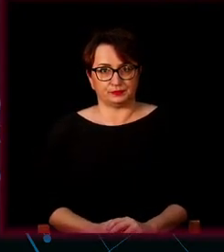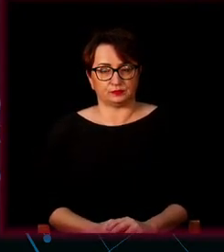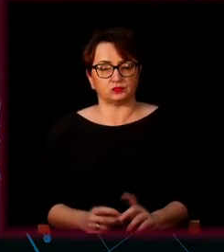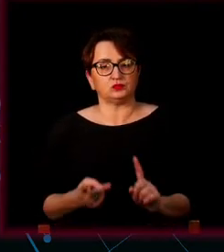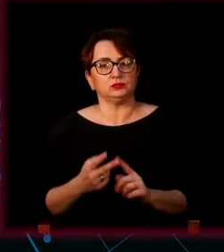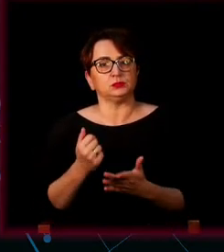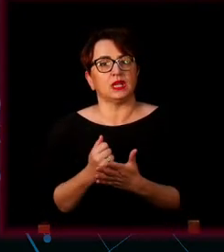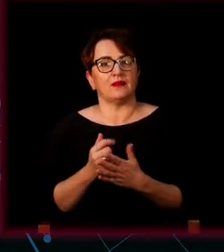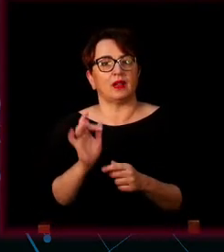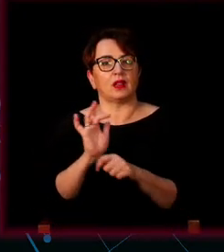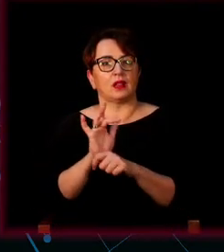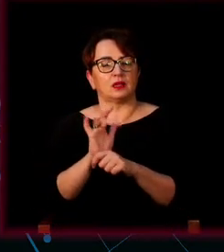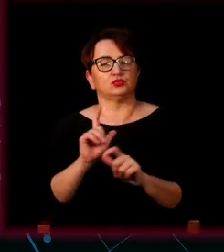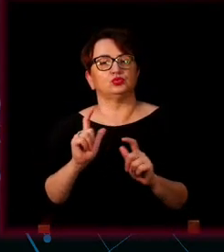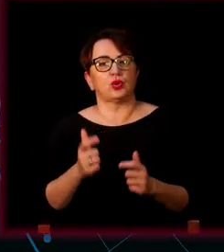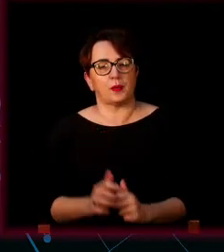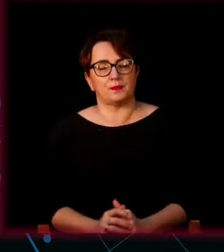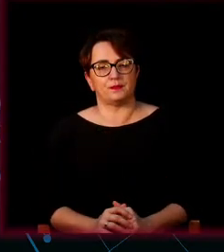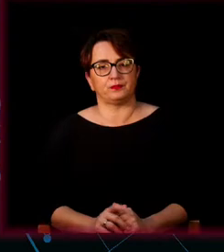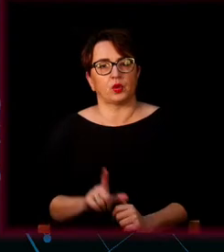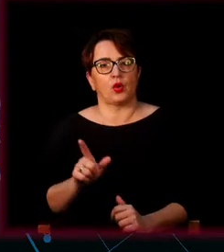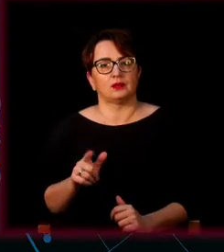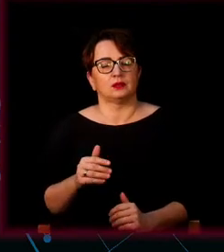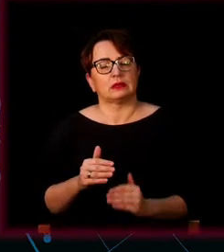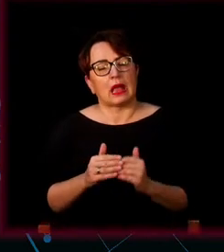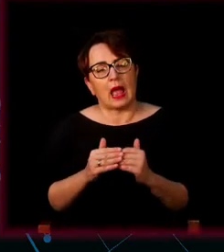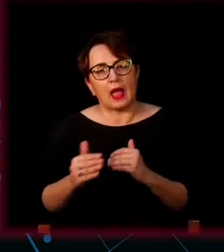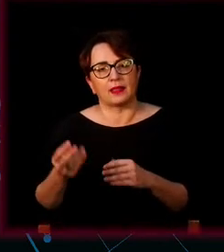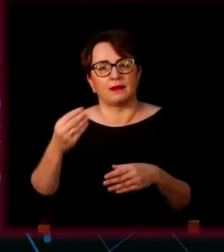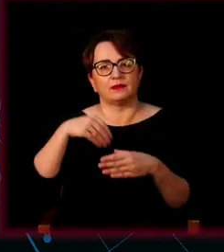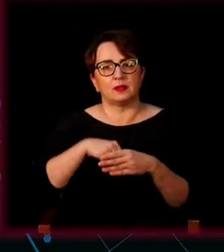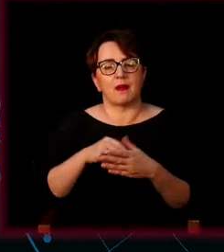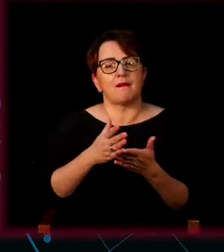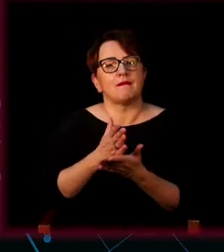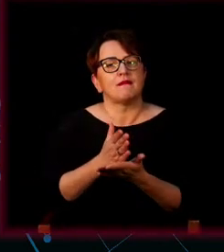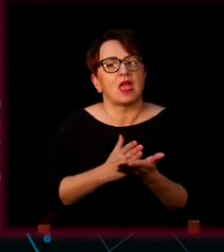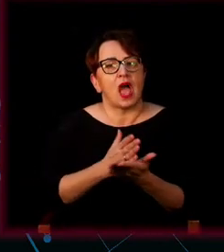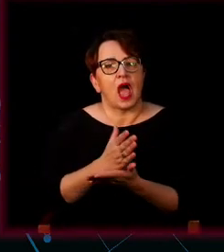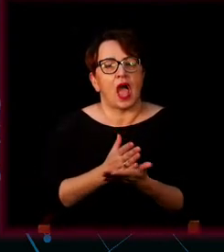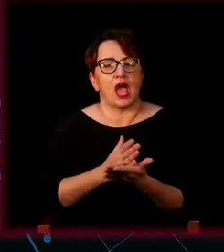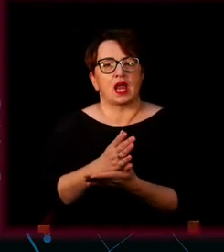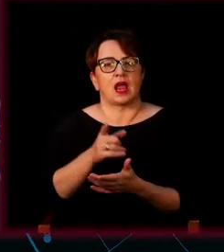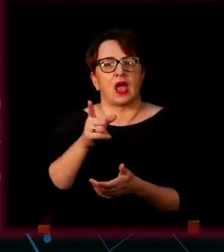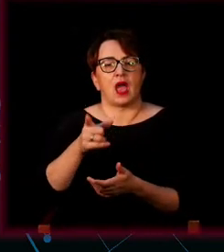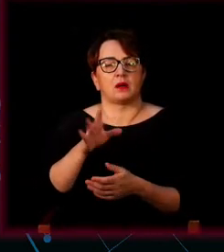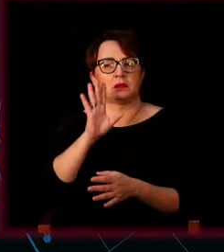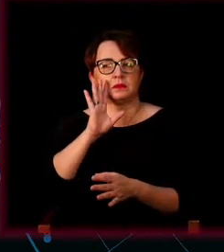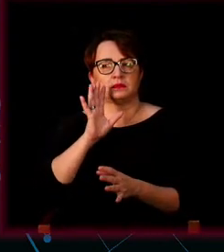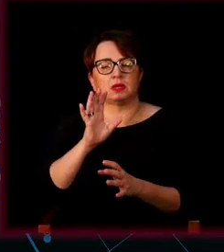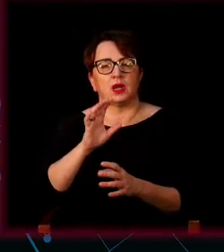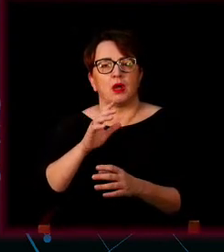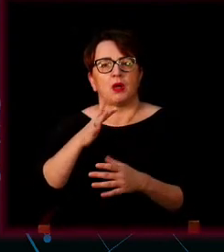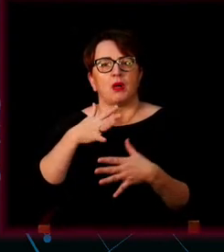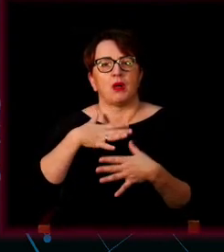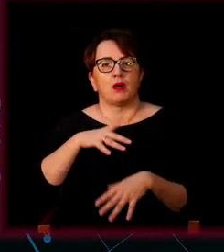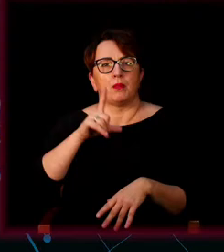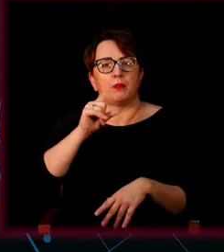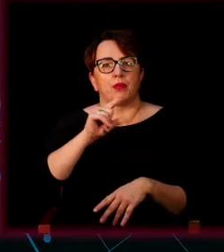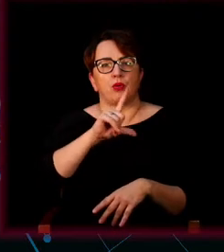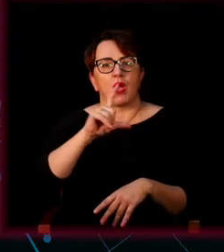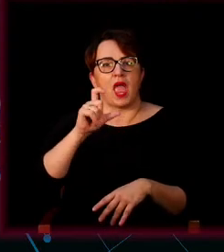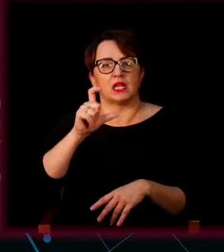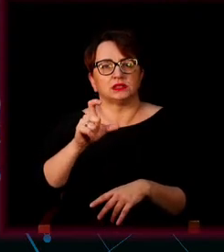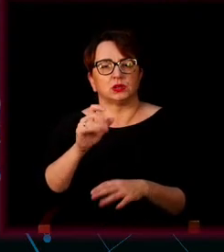Druga rzecz, o którą była oskarżana, to że jest nadal pewna taka wiara w takie esencjalistyczne ujmowanie płciowości